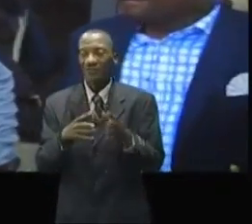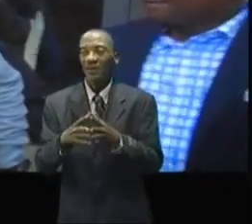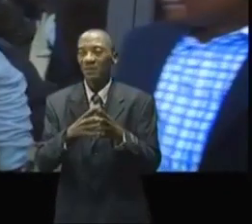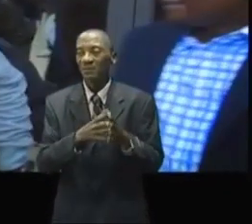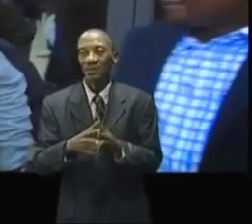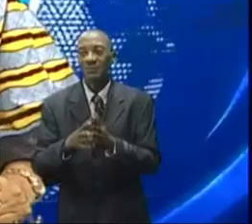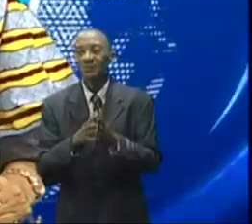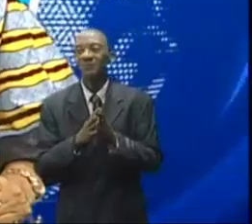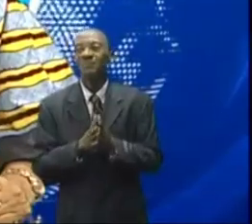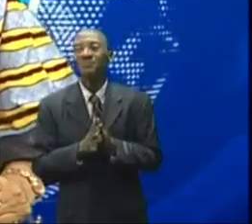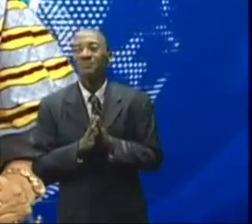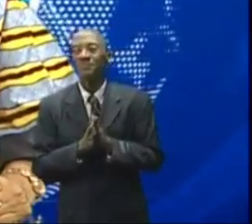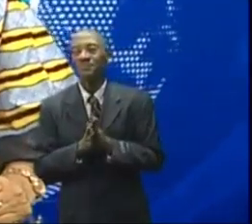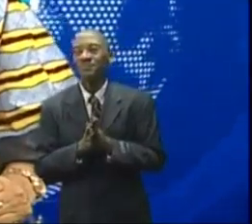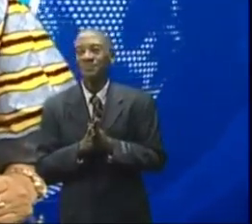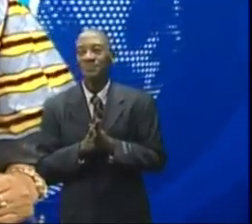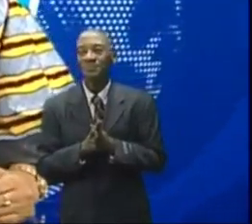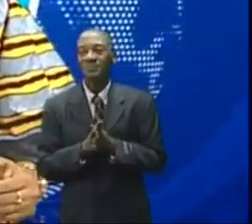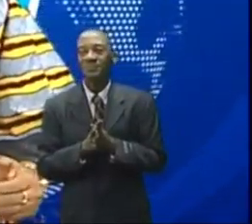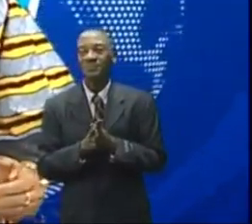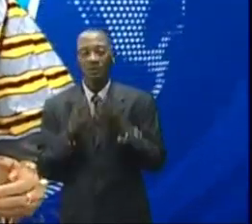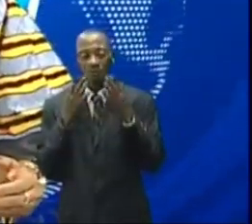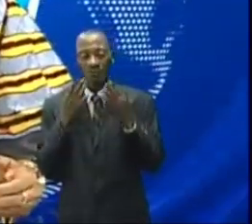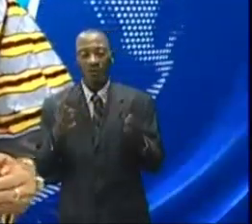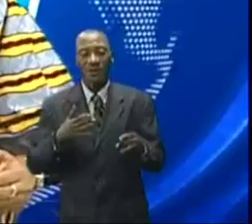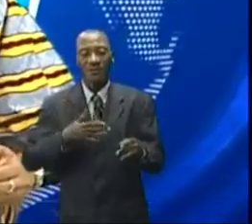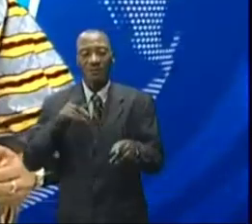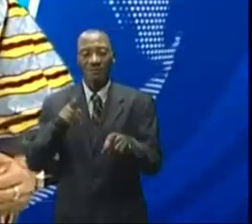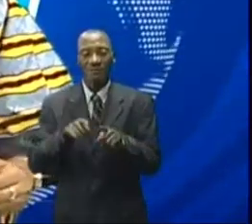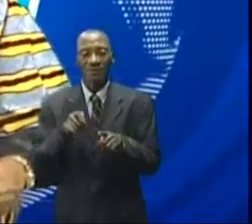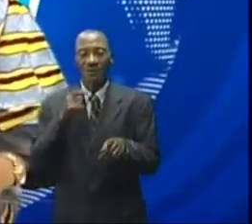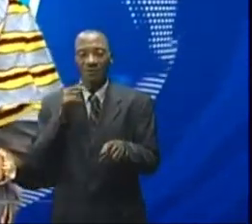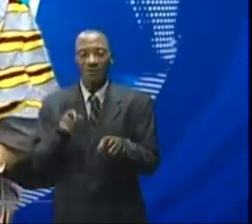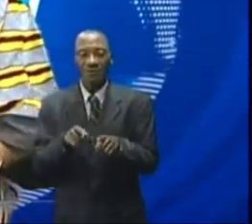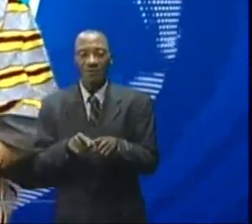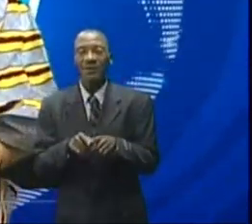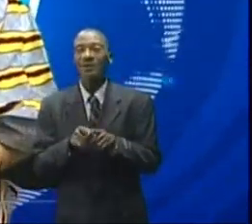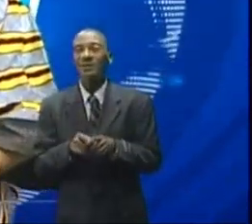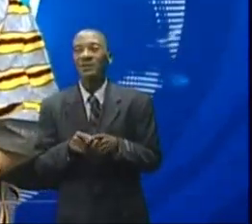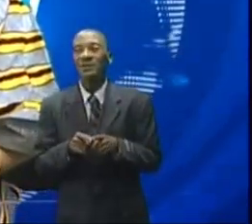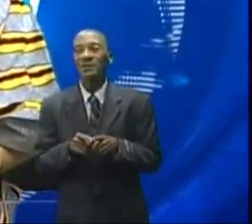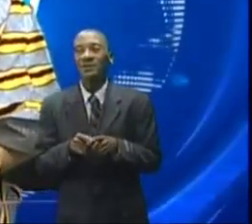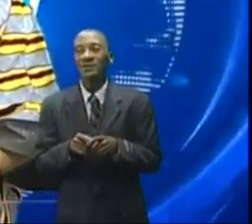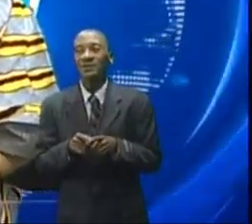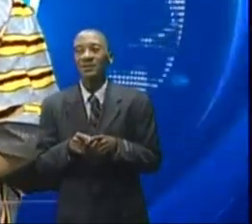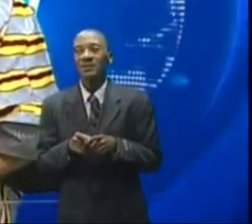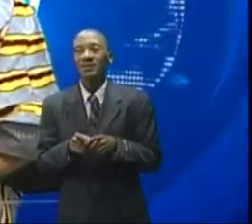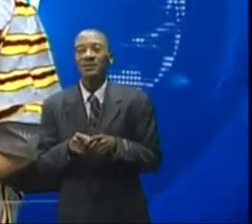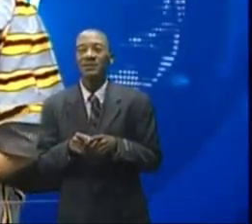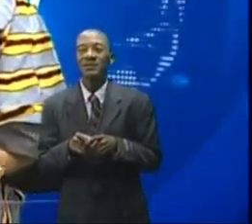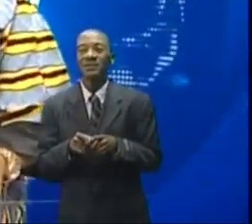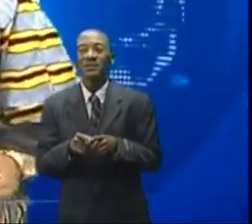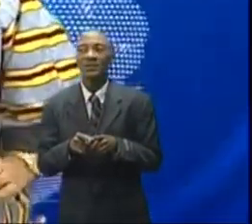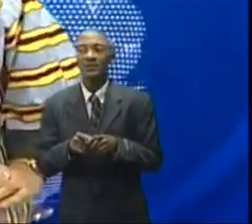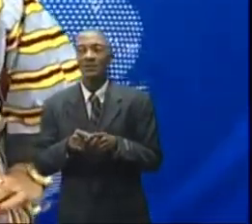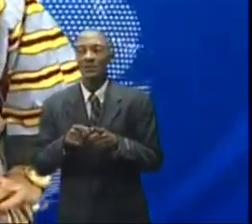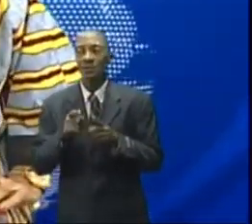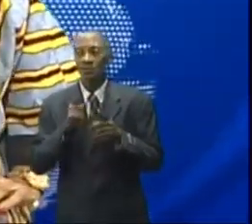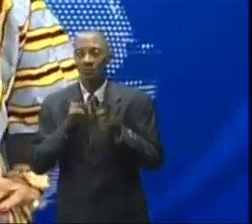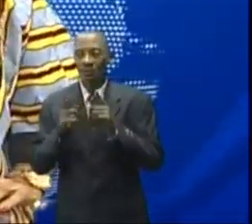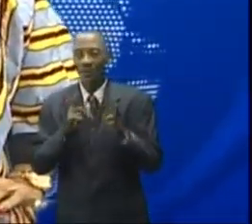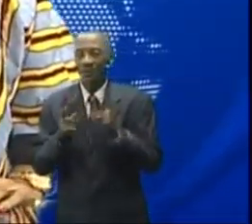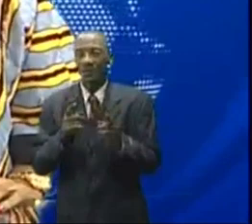Congo. Et puis cette réunion avec le représentant de l'ONU dans la région de Grand Lac sur l'accord cadre d'Addis